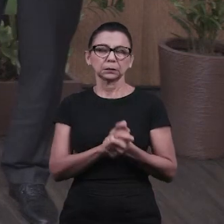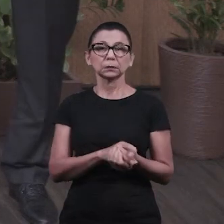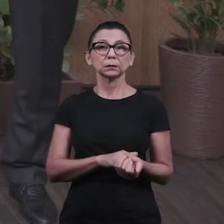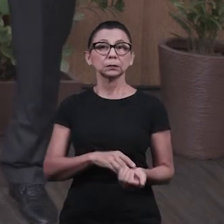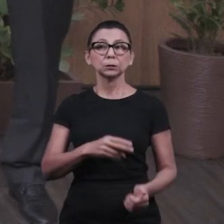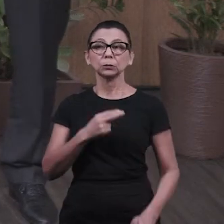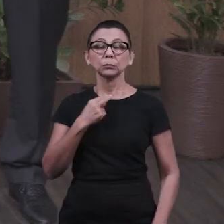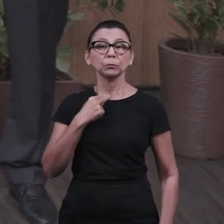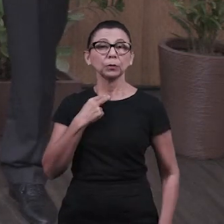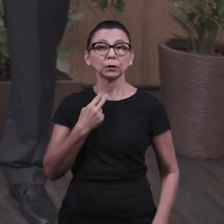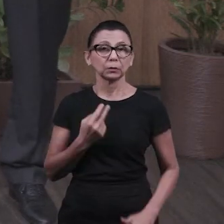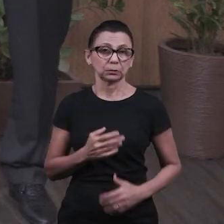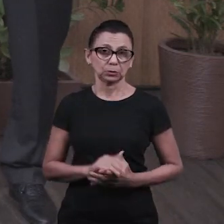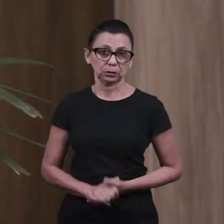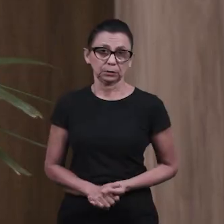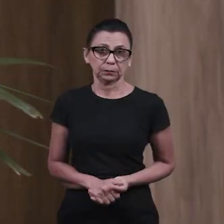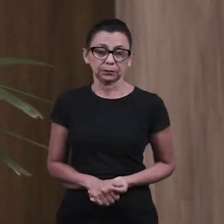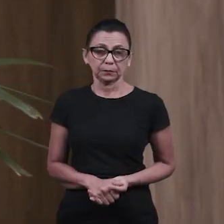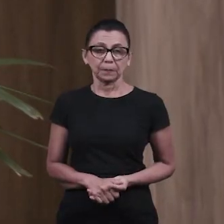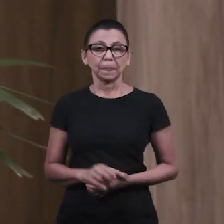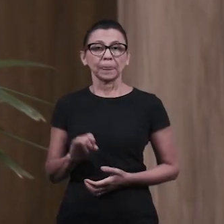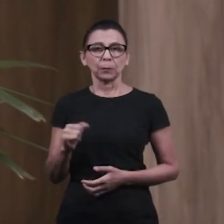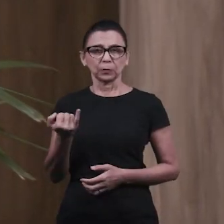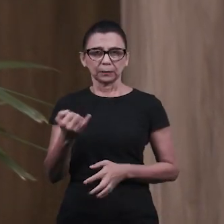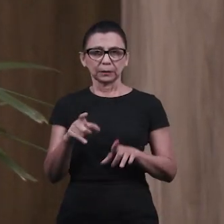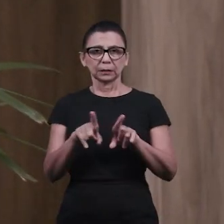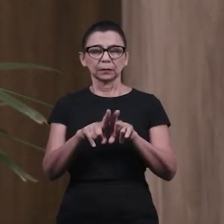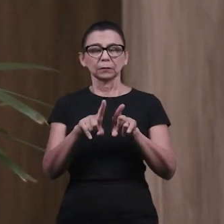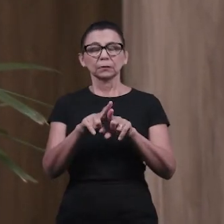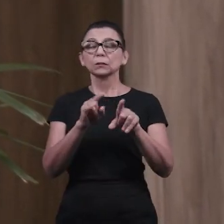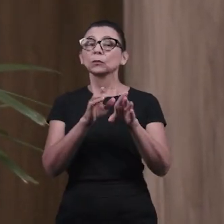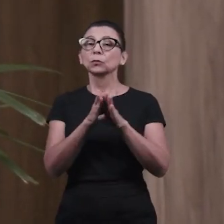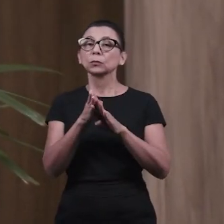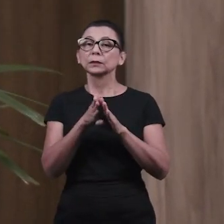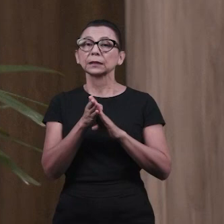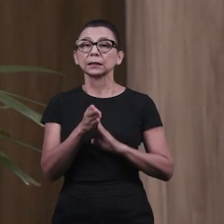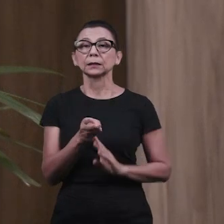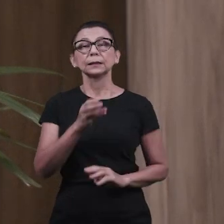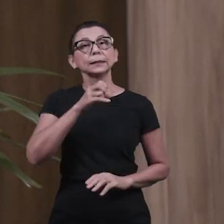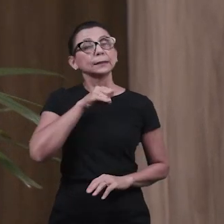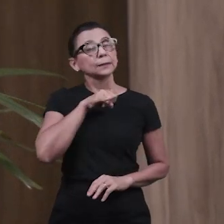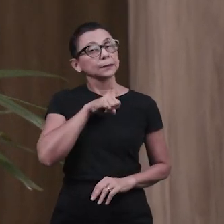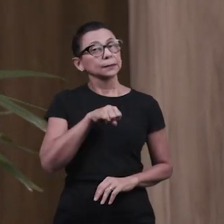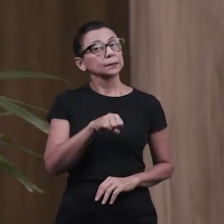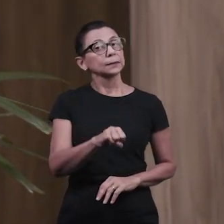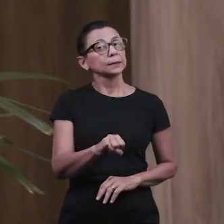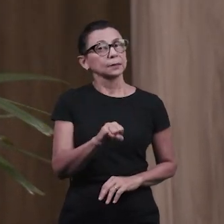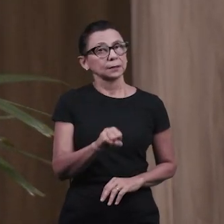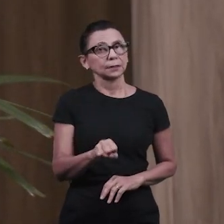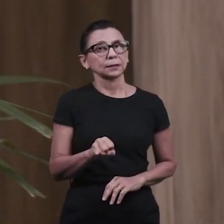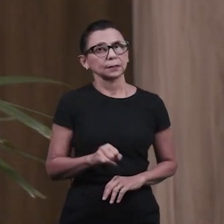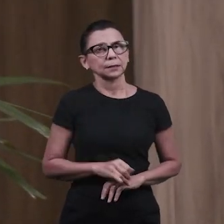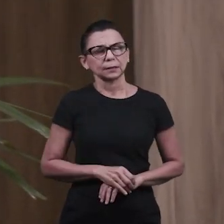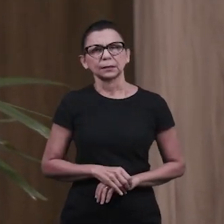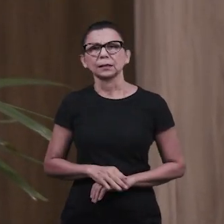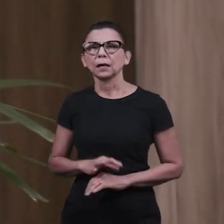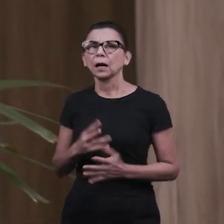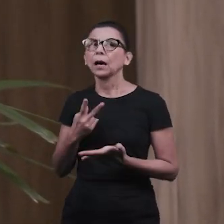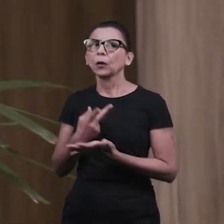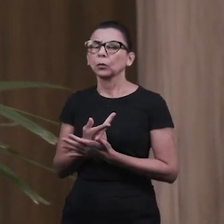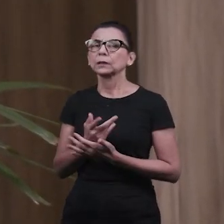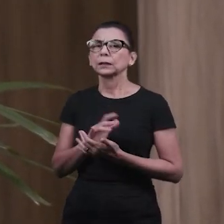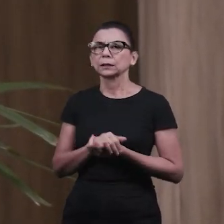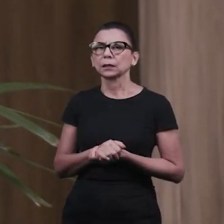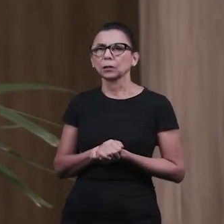pour laisser un message. S'il y a un type, une forme de ferment vieux, le faux